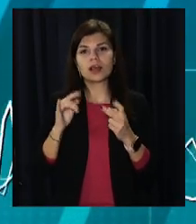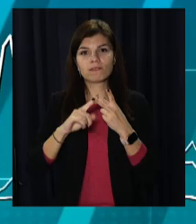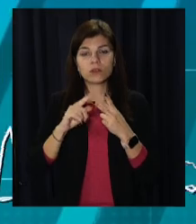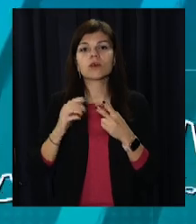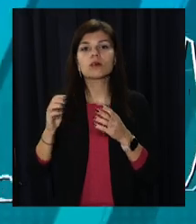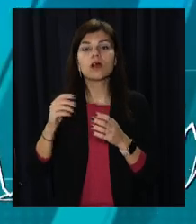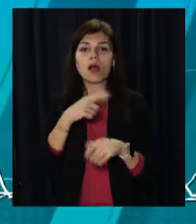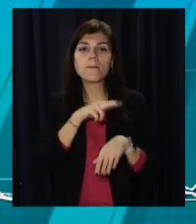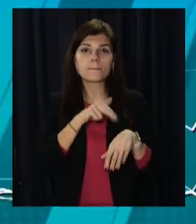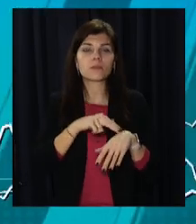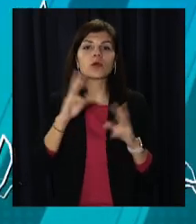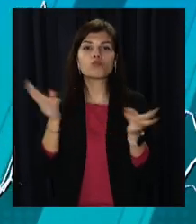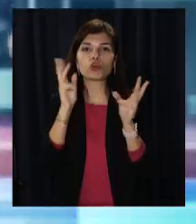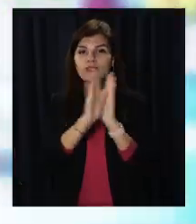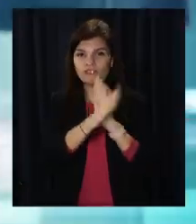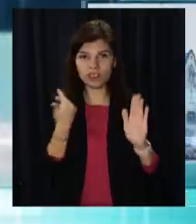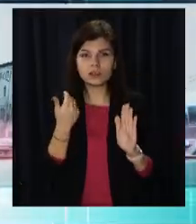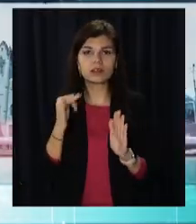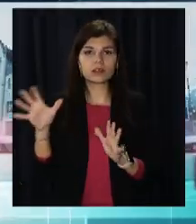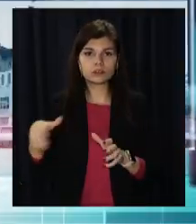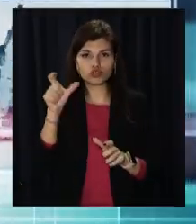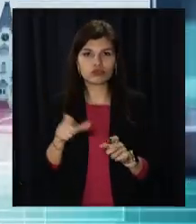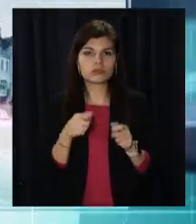пожежників та слідчу оперативну групу.